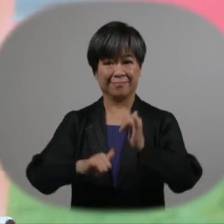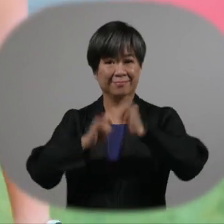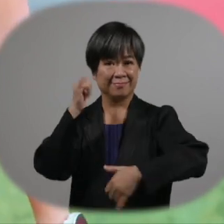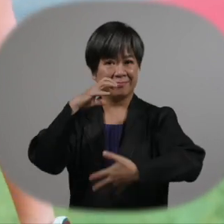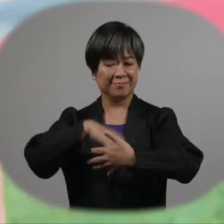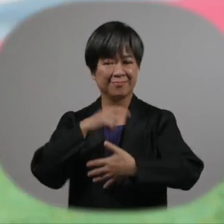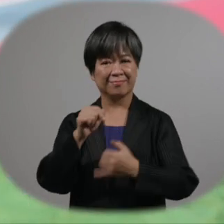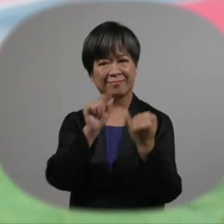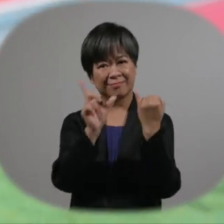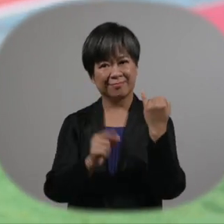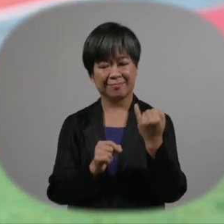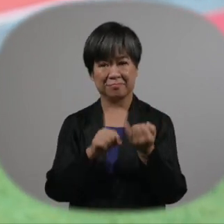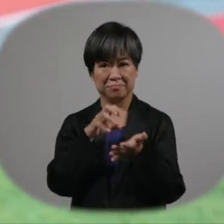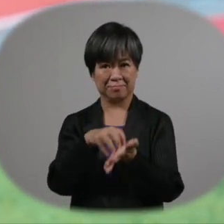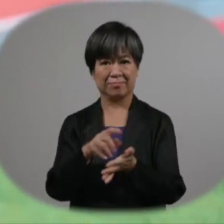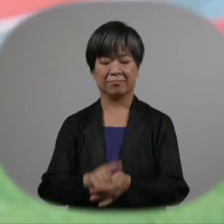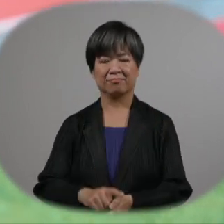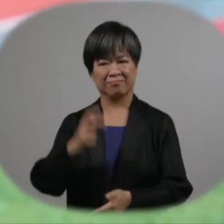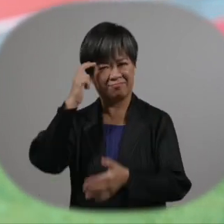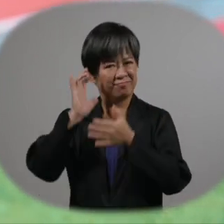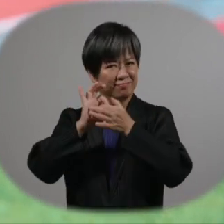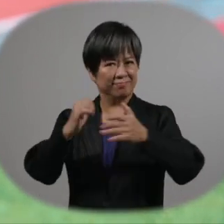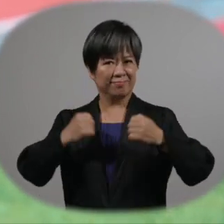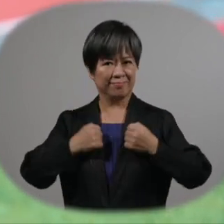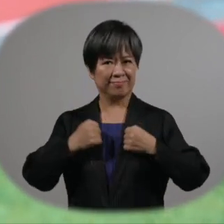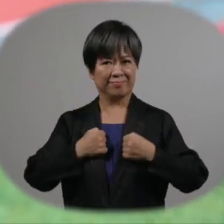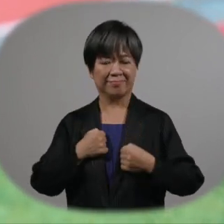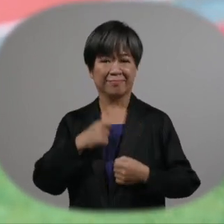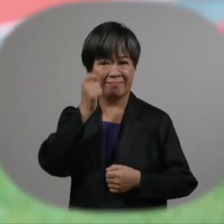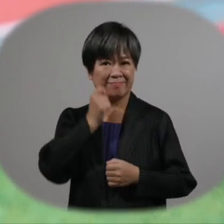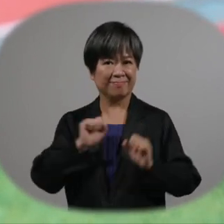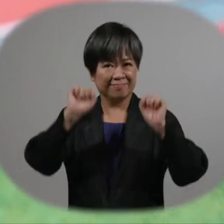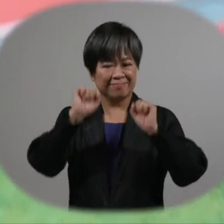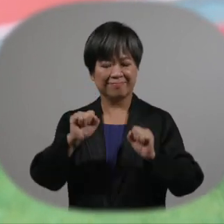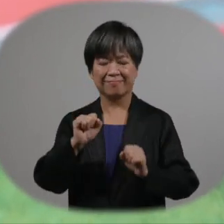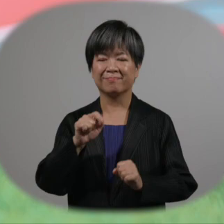角许秀娟向我们证明了，只要持之以恒的练习，并且热爱她的运